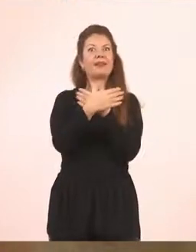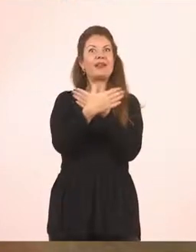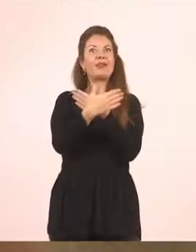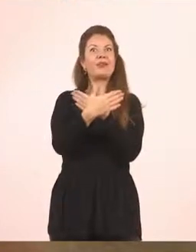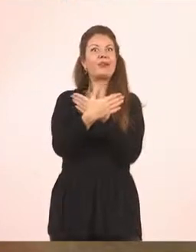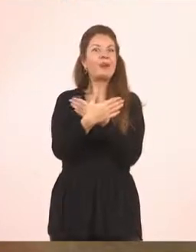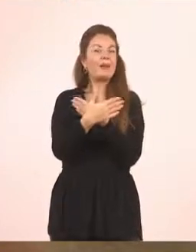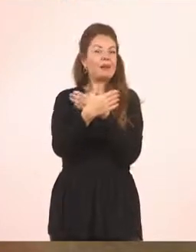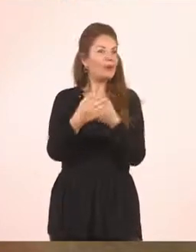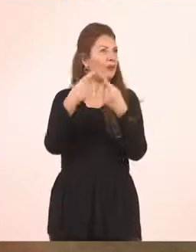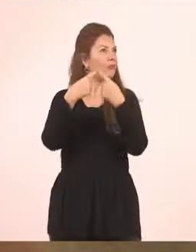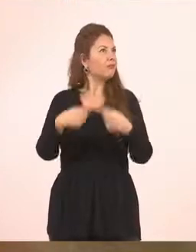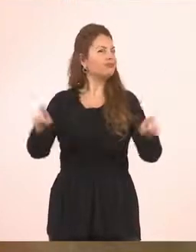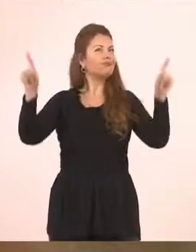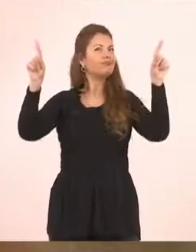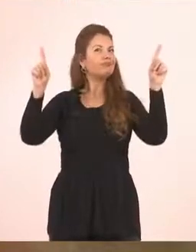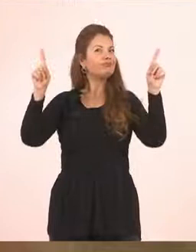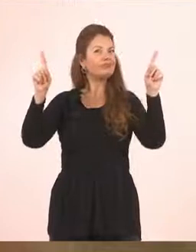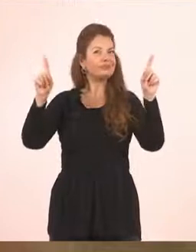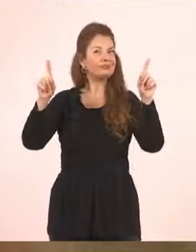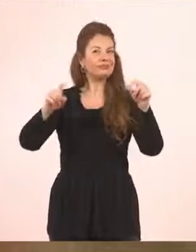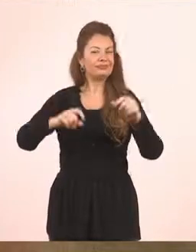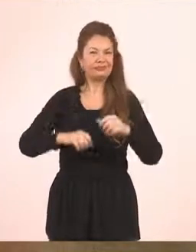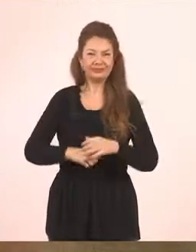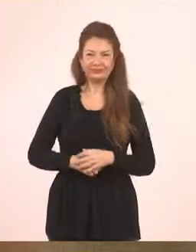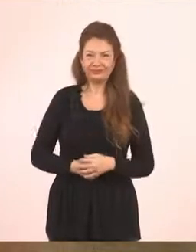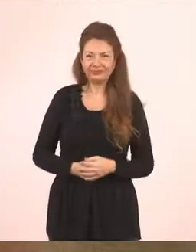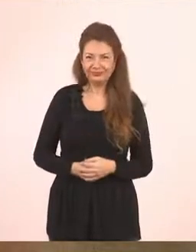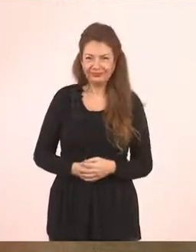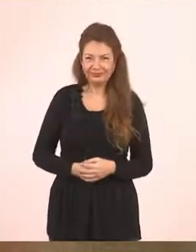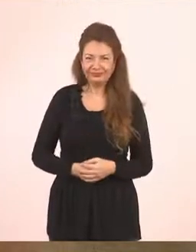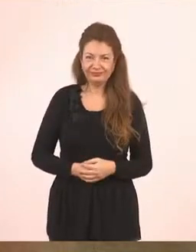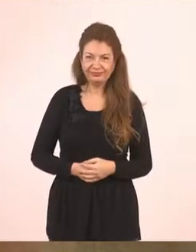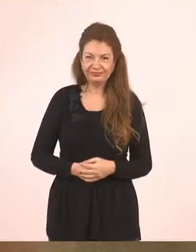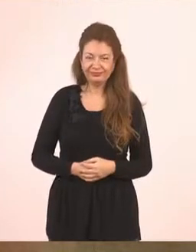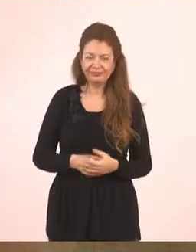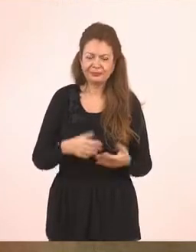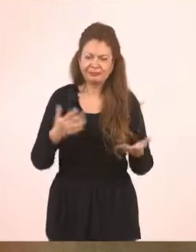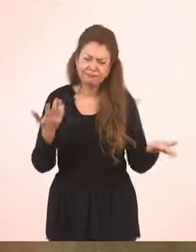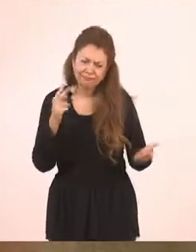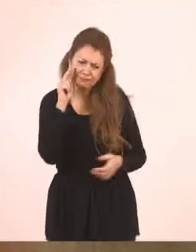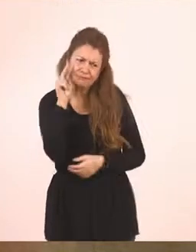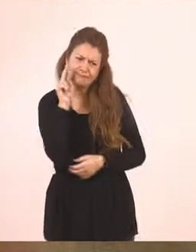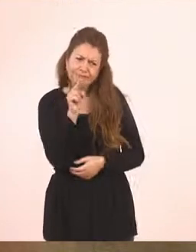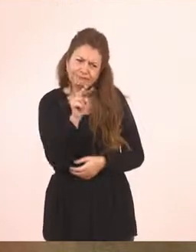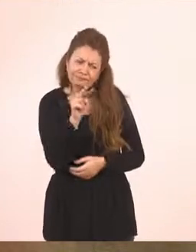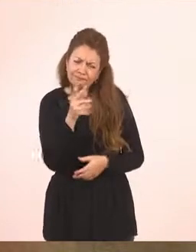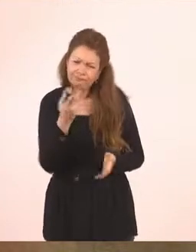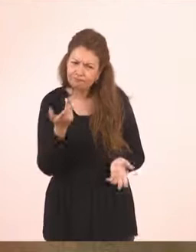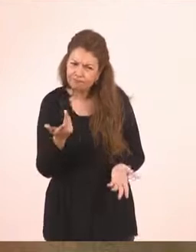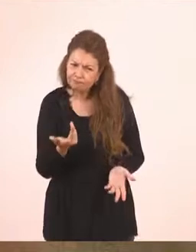Πεταλούδα. Μία διαφορετική πεταλούδα. Και καθώς την κοιτάω έτσι